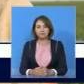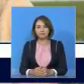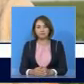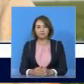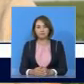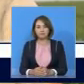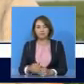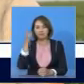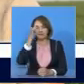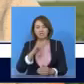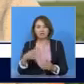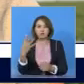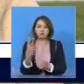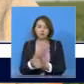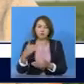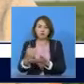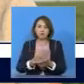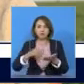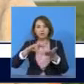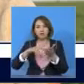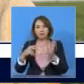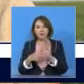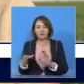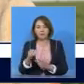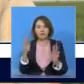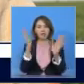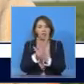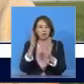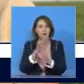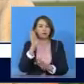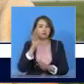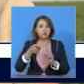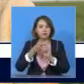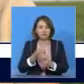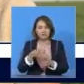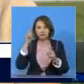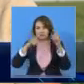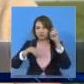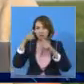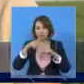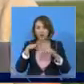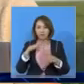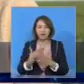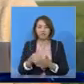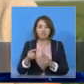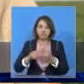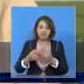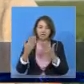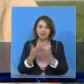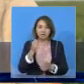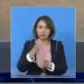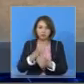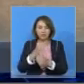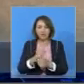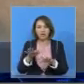условиям. Жылына 4 рет өнім жинау жоспарлануда. Бәрі де ауа райына, суға байланысты. Жаңбырлатып суаруға арналған техника қазір жұмыс істеп